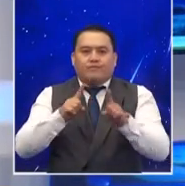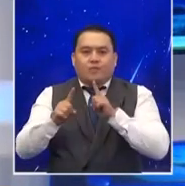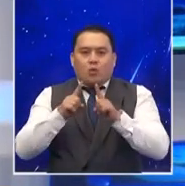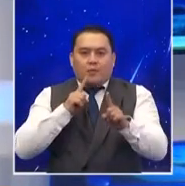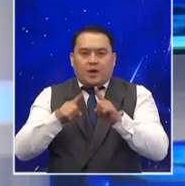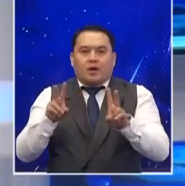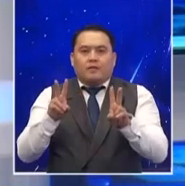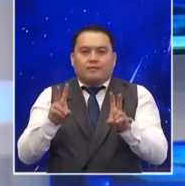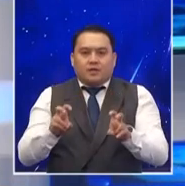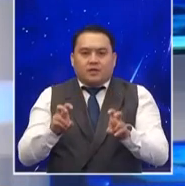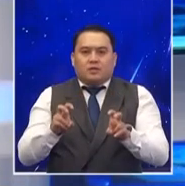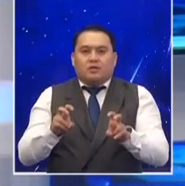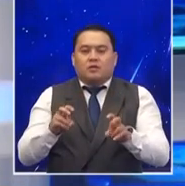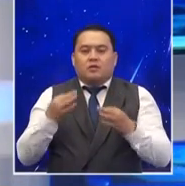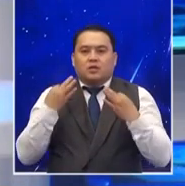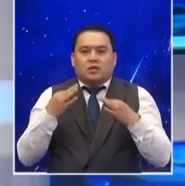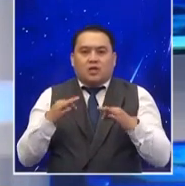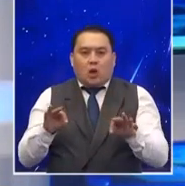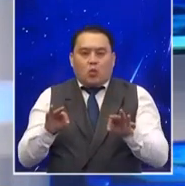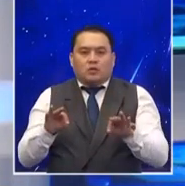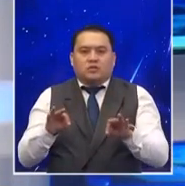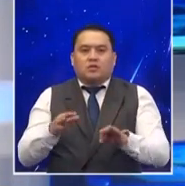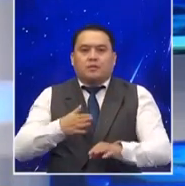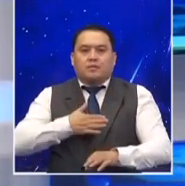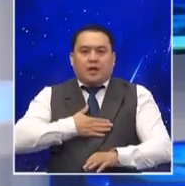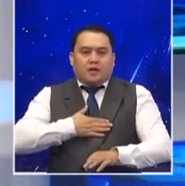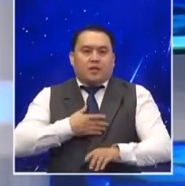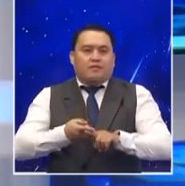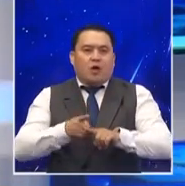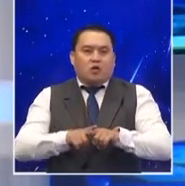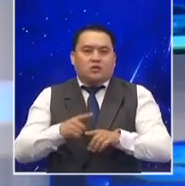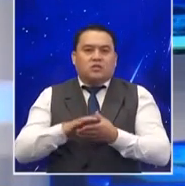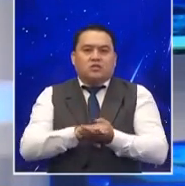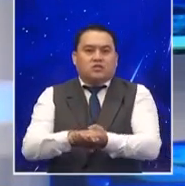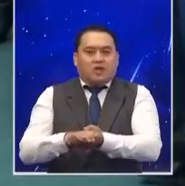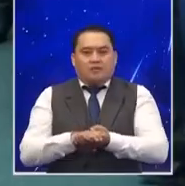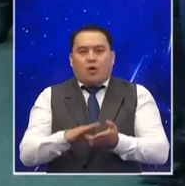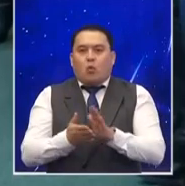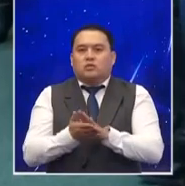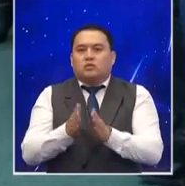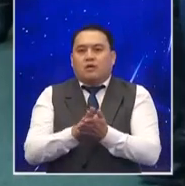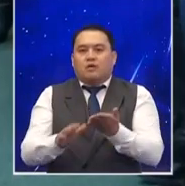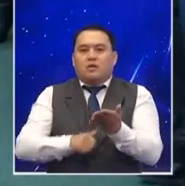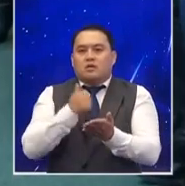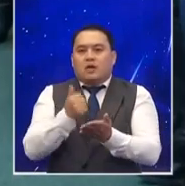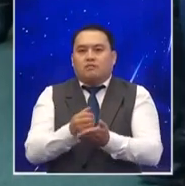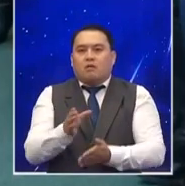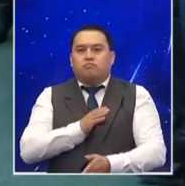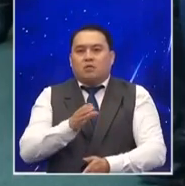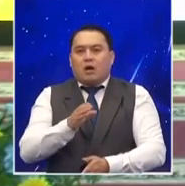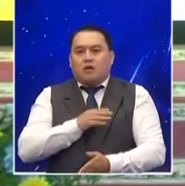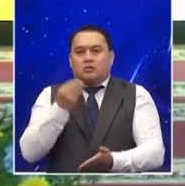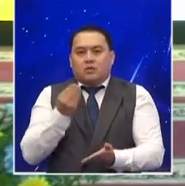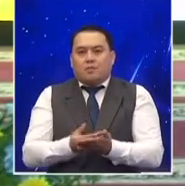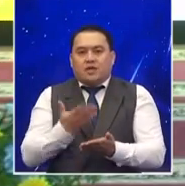областной форум «Тәуелсіздігім тұғырым». Как было отмечено на встрече, единство и согласие – это наше главное богатство и